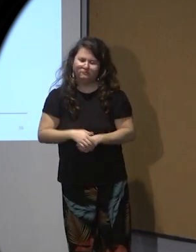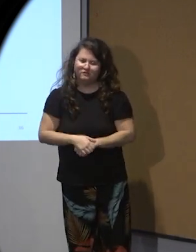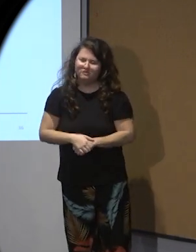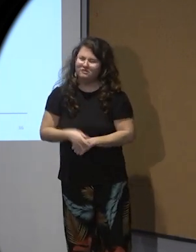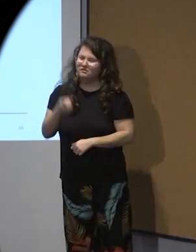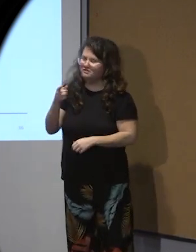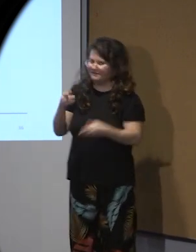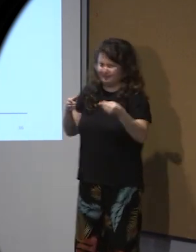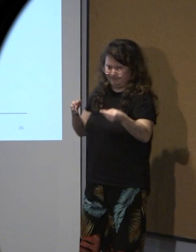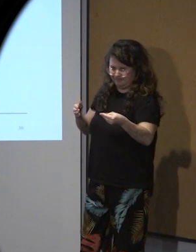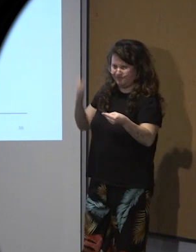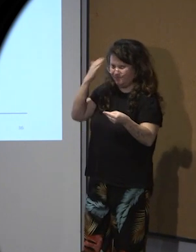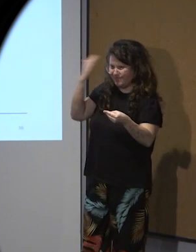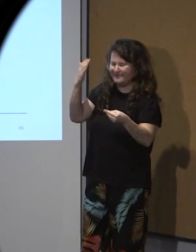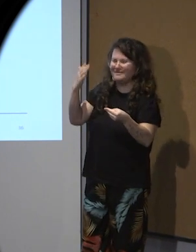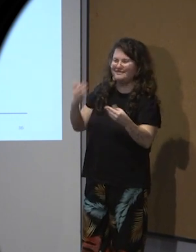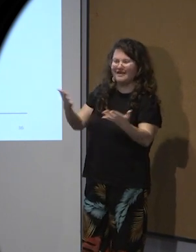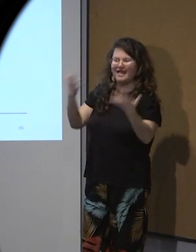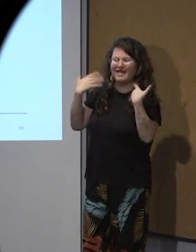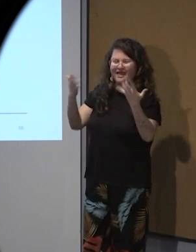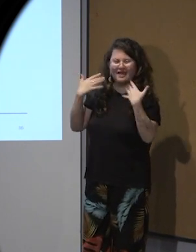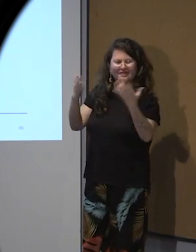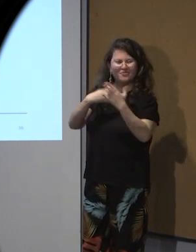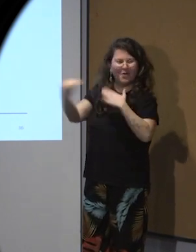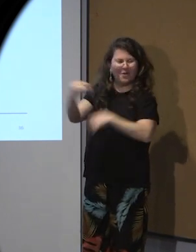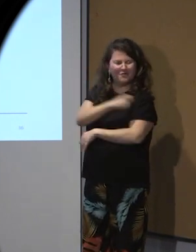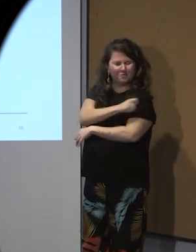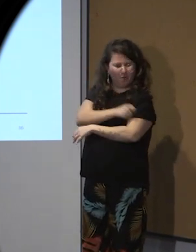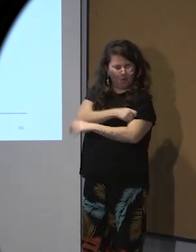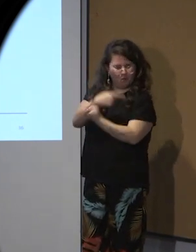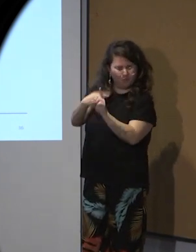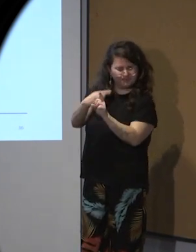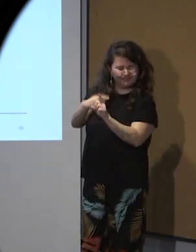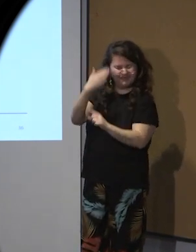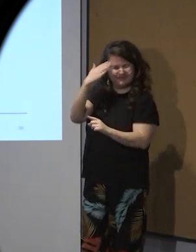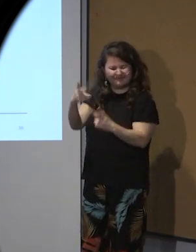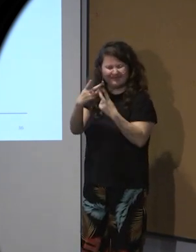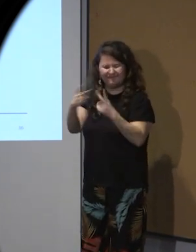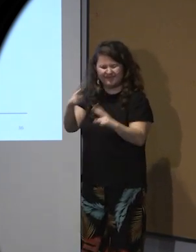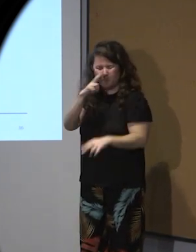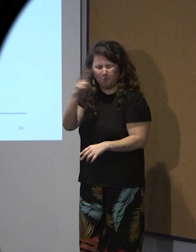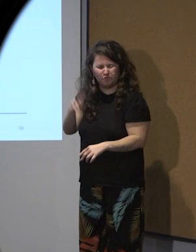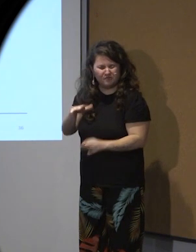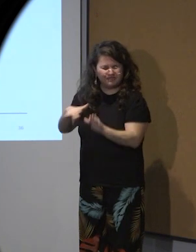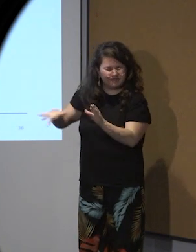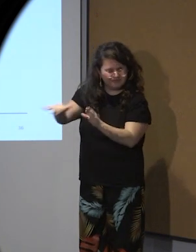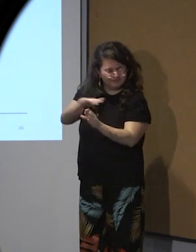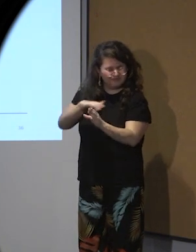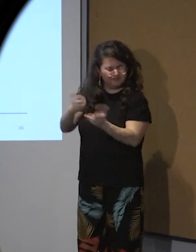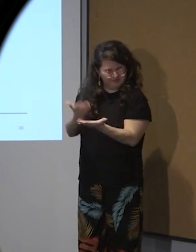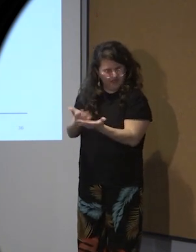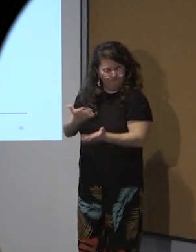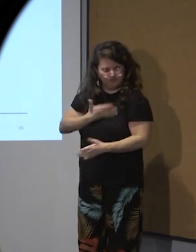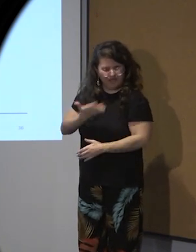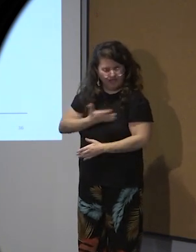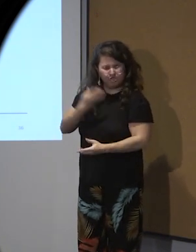bénéfique quand on sait la pollution dans les grandes villes? Eh ben, Même c'est à mieux que Poitiers, à mon rien. avis. Est-ce C'est que mieux que ça rien. vaut le coup Oui. ou est-ce que c'est